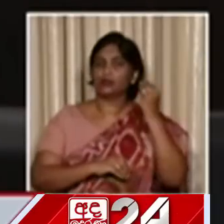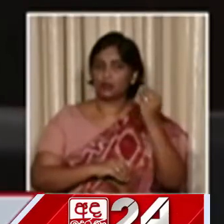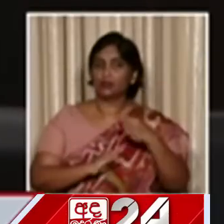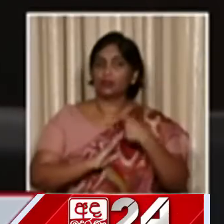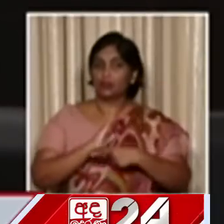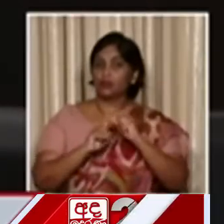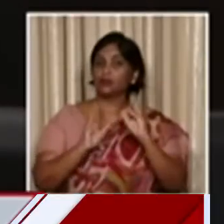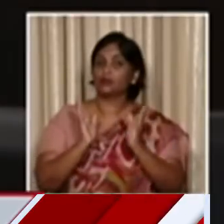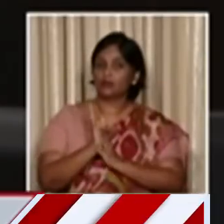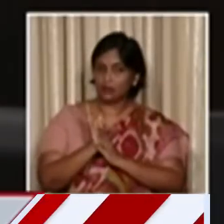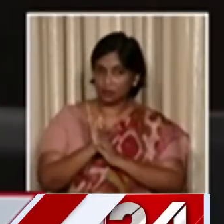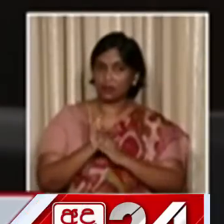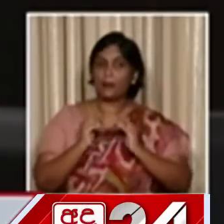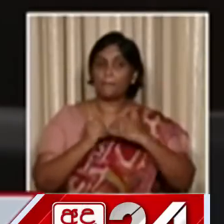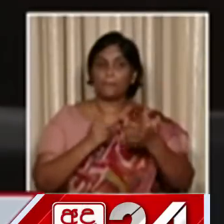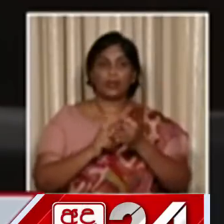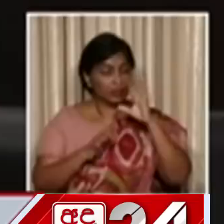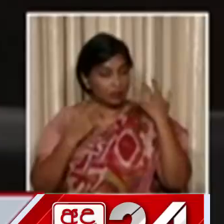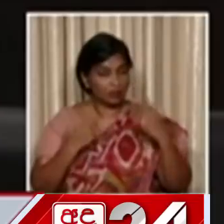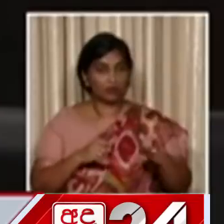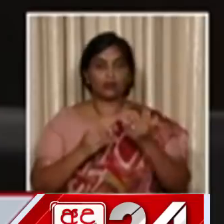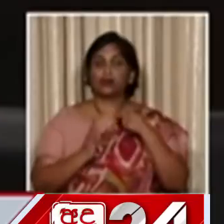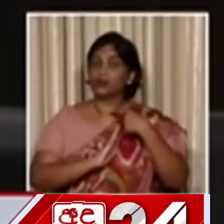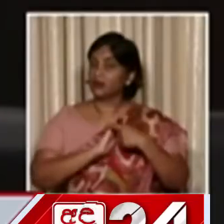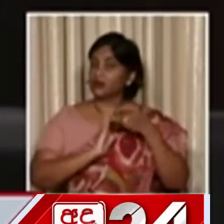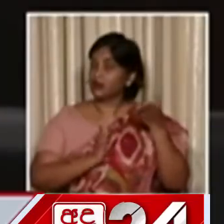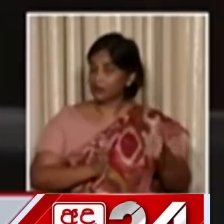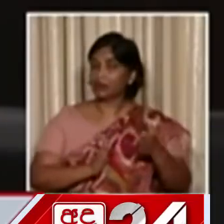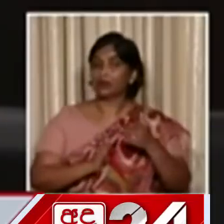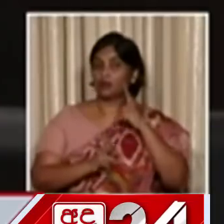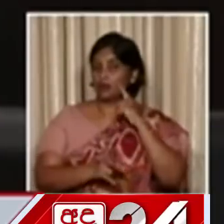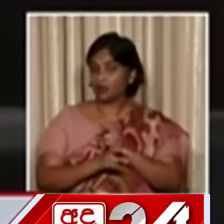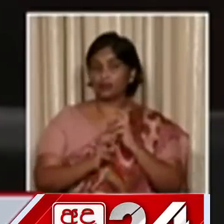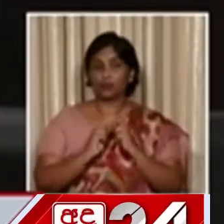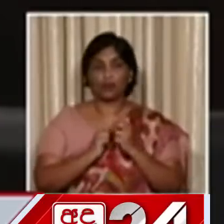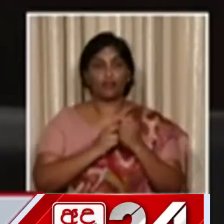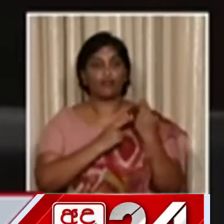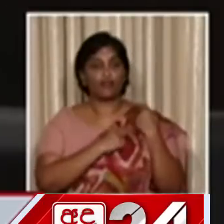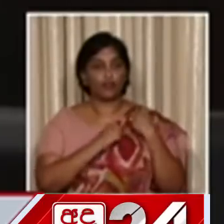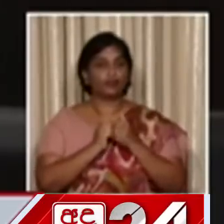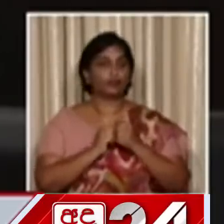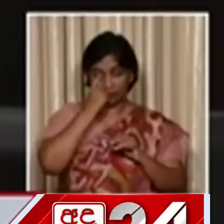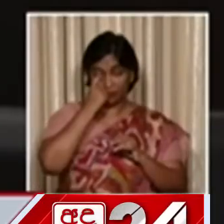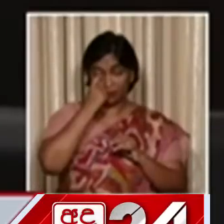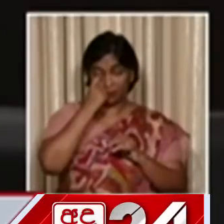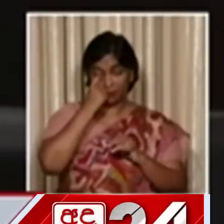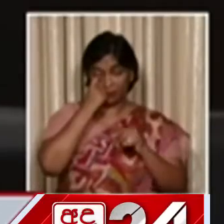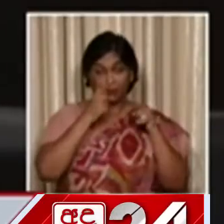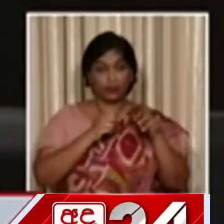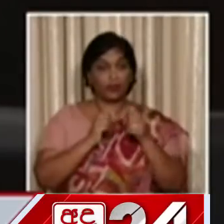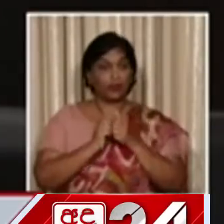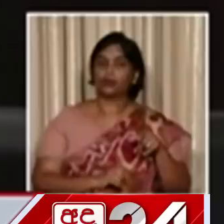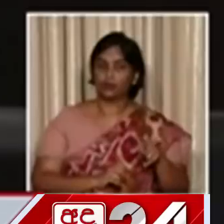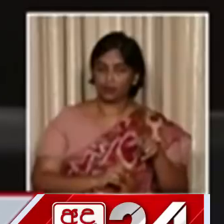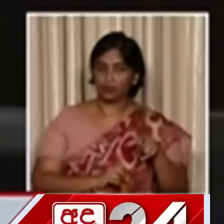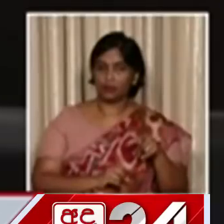රටේ අගමැති වෙලා ඊට පස්සේ ජනාධිපතිත් වෙලා මේ බරපතල වගකීම අරගෙන ක්‍රියාත්මක කරන්න කියලා. ඒක කරන්නේ